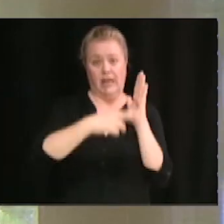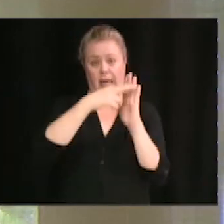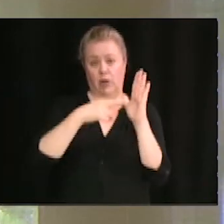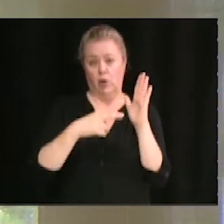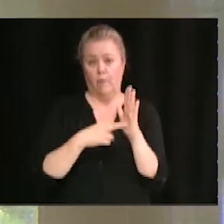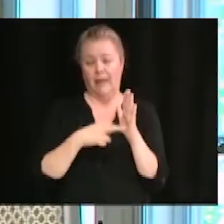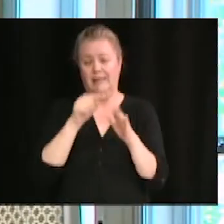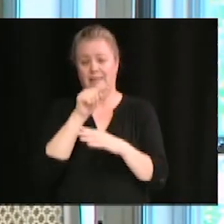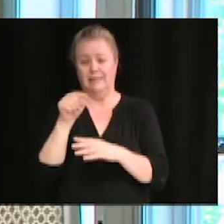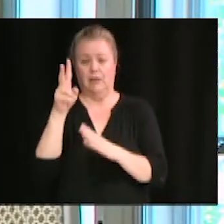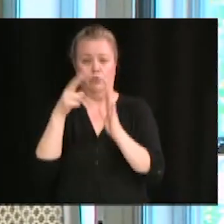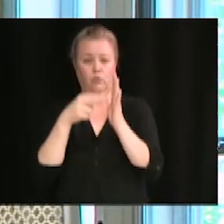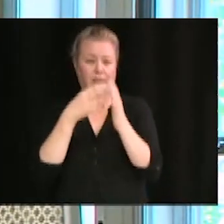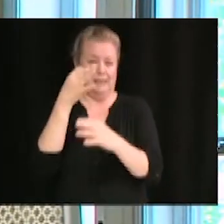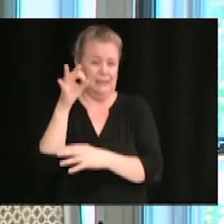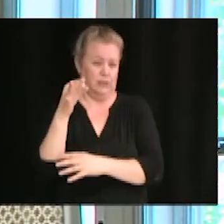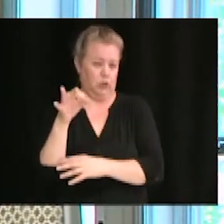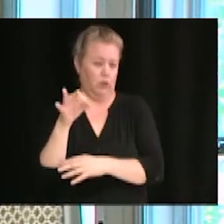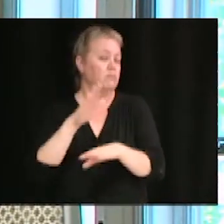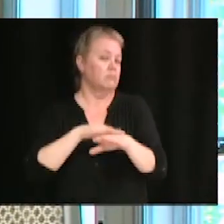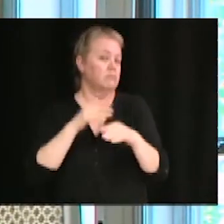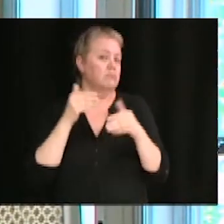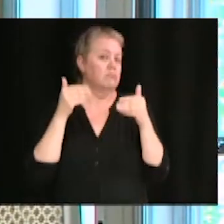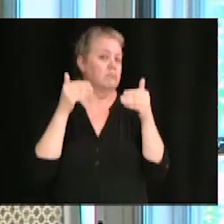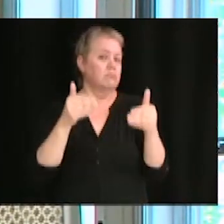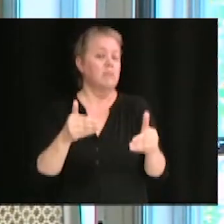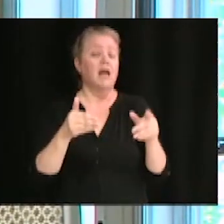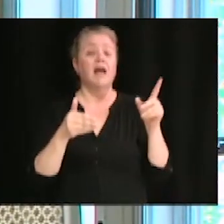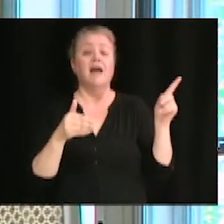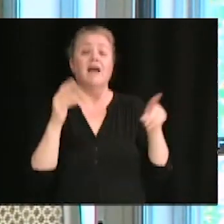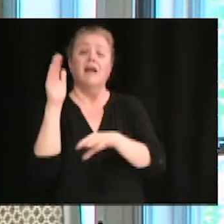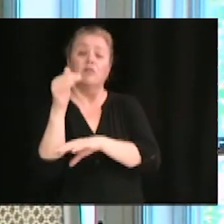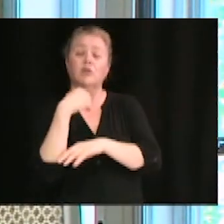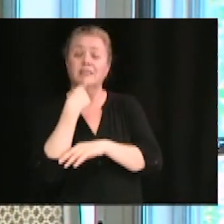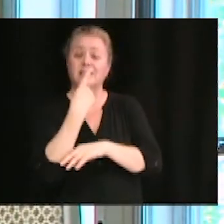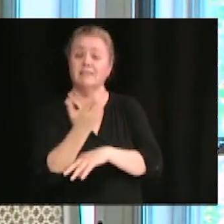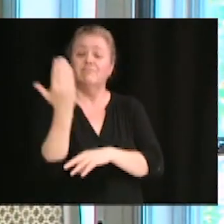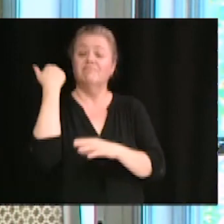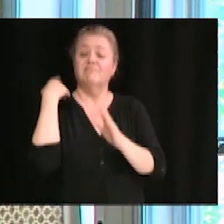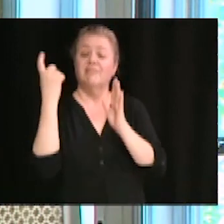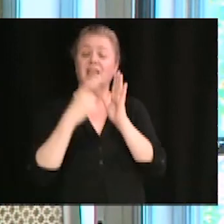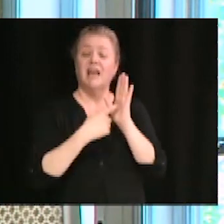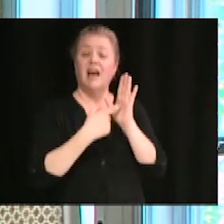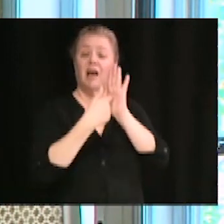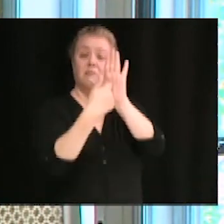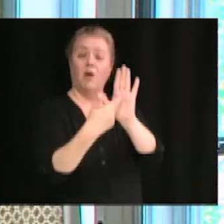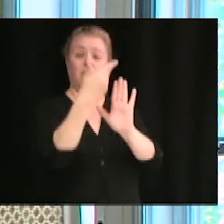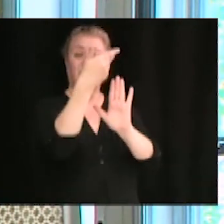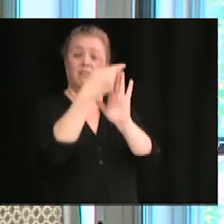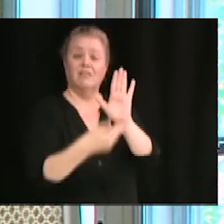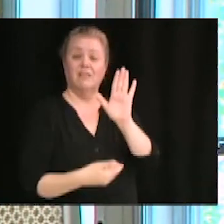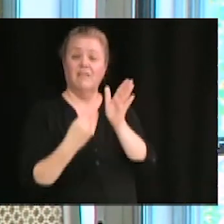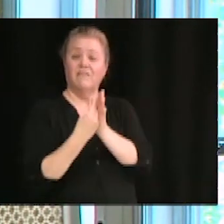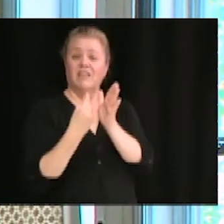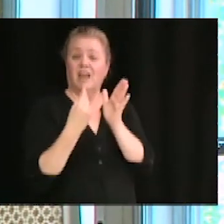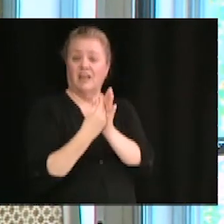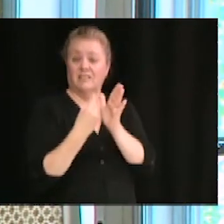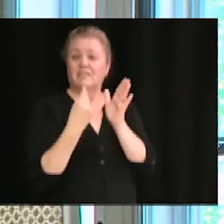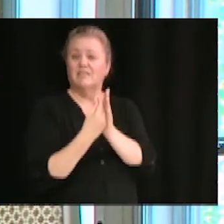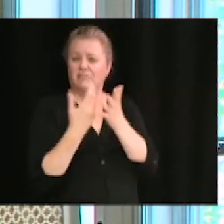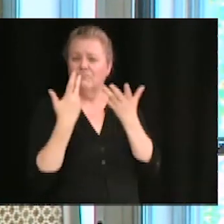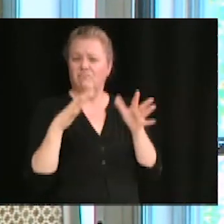Alors, ça,'ai donné l'avis de motion suite aux annonces qui avaient été faites lors de la présentation des états financiers. Je vais